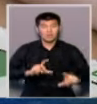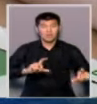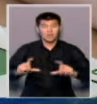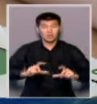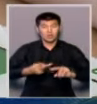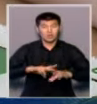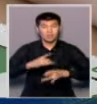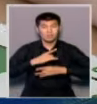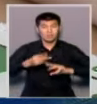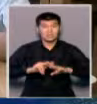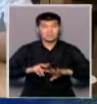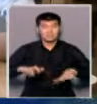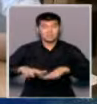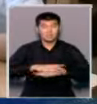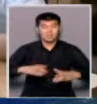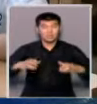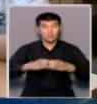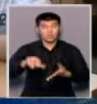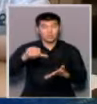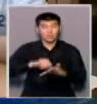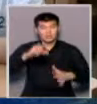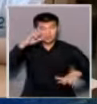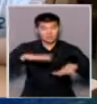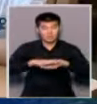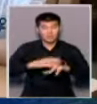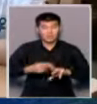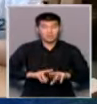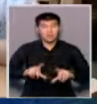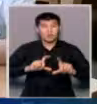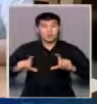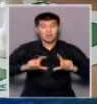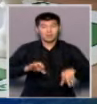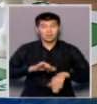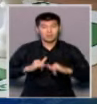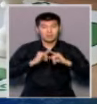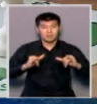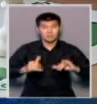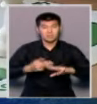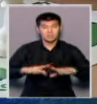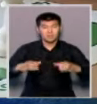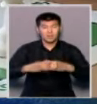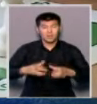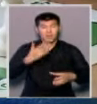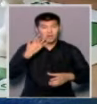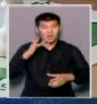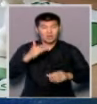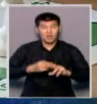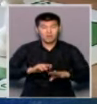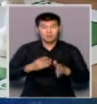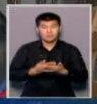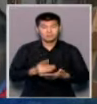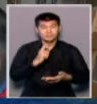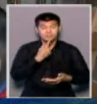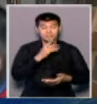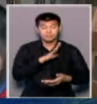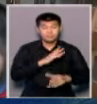ұйымға әлемнің 200-ге жуық елі біріктірілген. Елімізде де ерекше екпінмен дамып келеді. Тіпті шетелдіктер қазақстандық шахматшыларды осал қарсылас